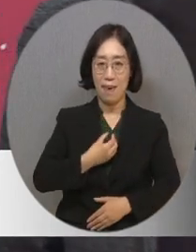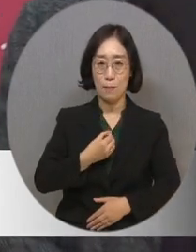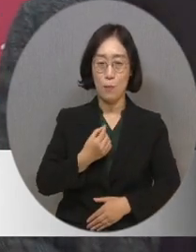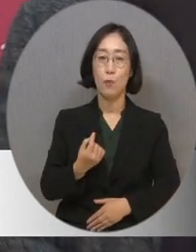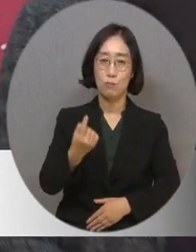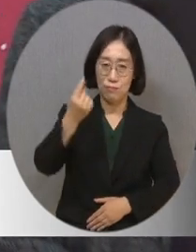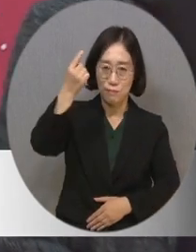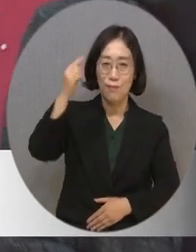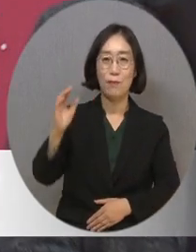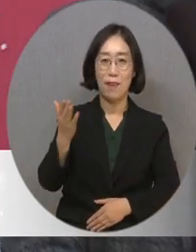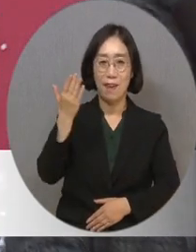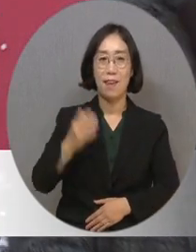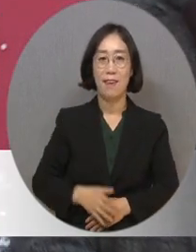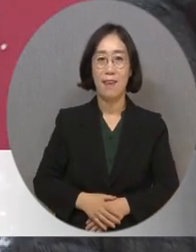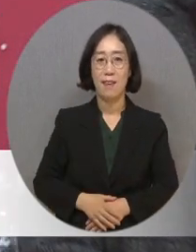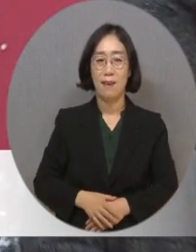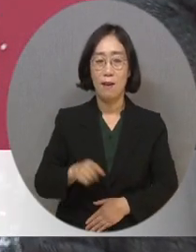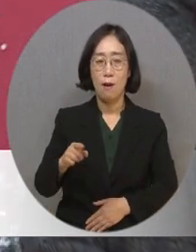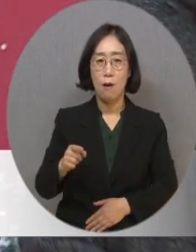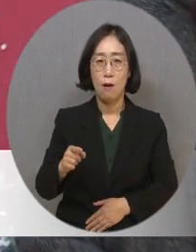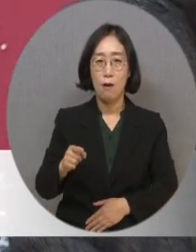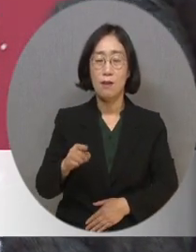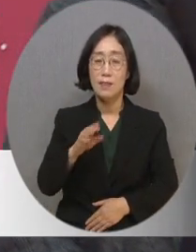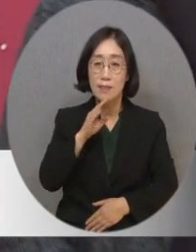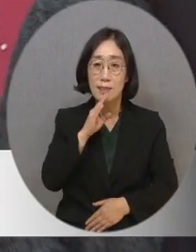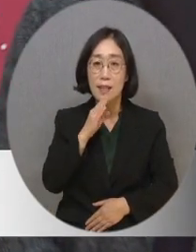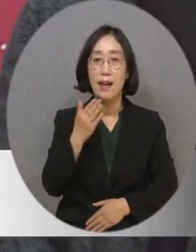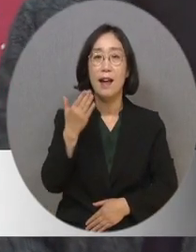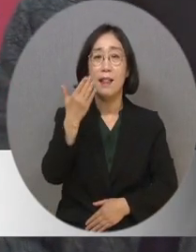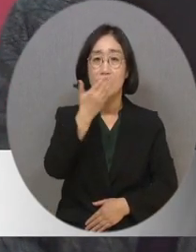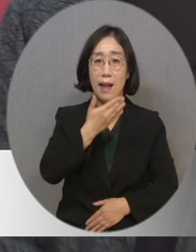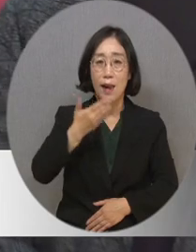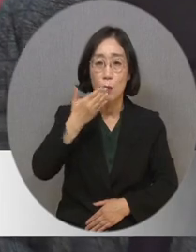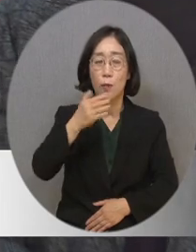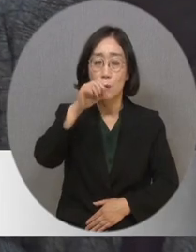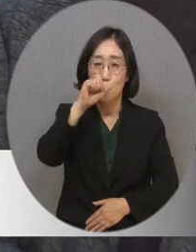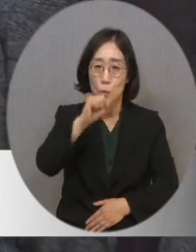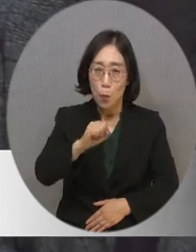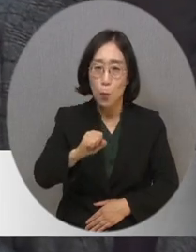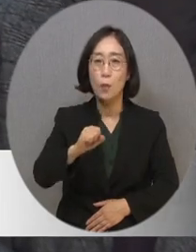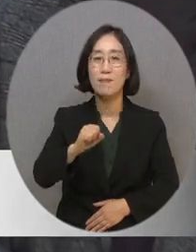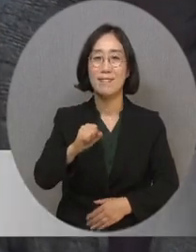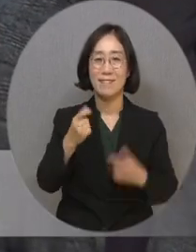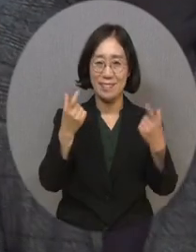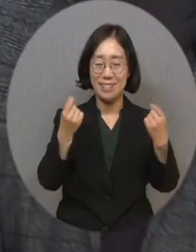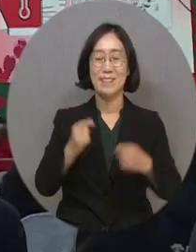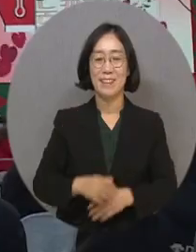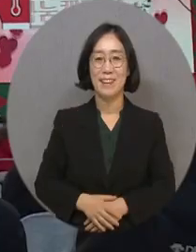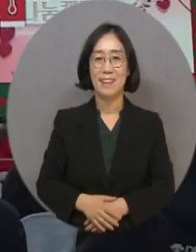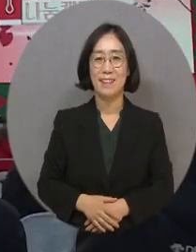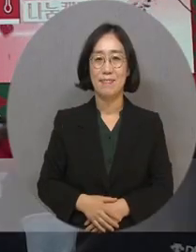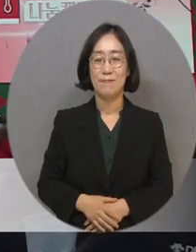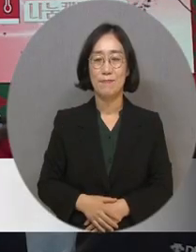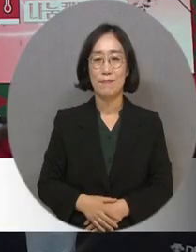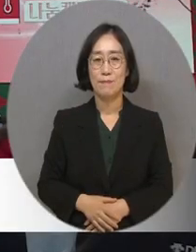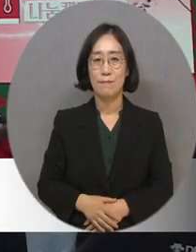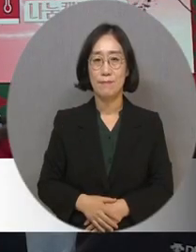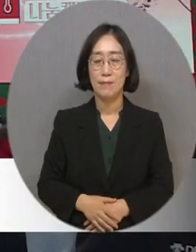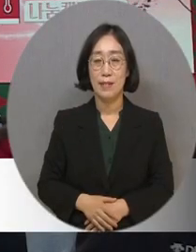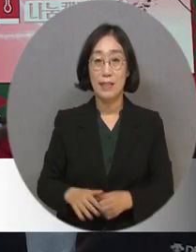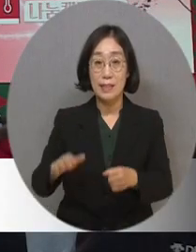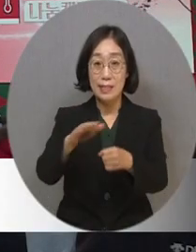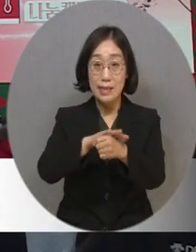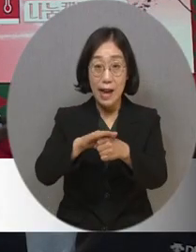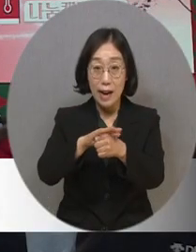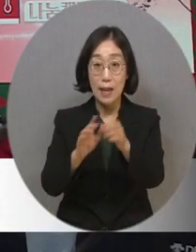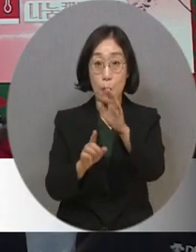같습니다. 정말 그 어떤 것보다도 달콤한 유혹이 아닌가 싶습니다. 사랑의